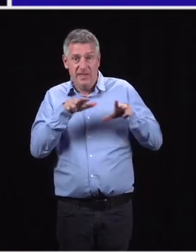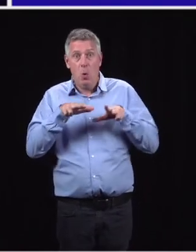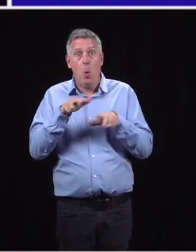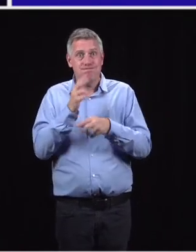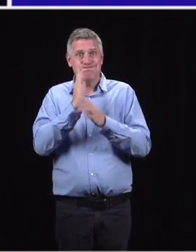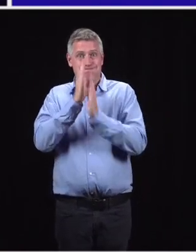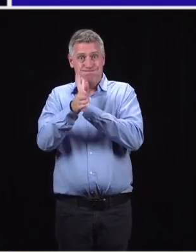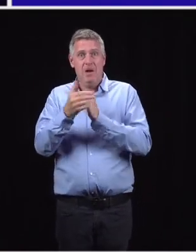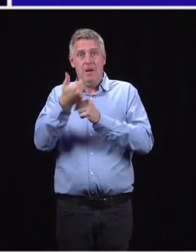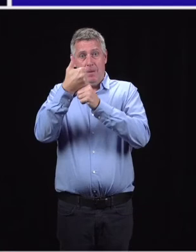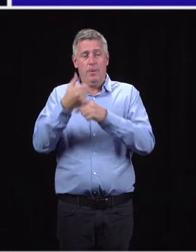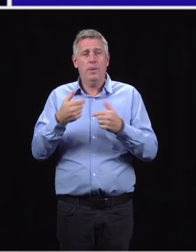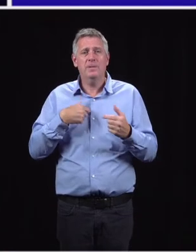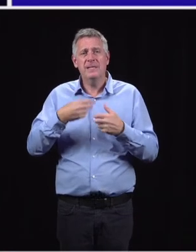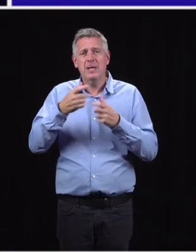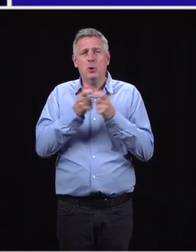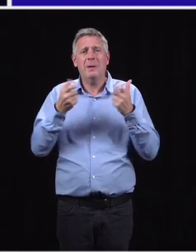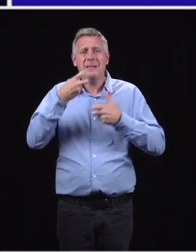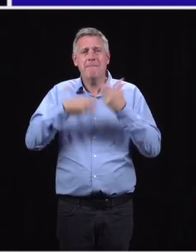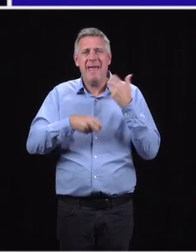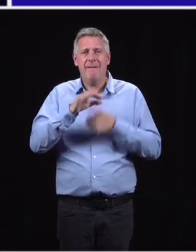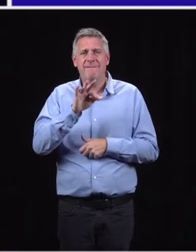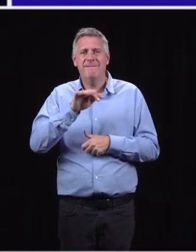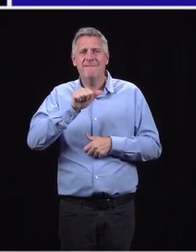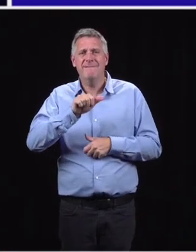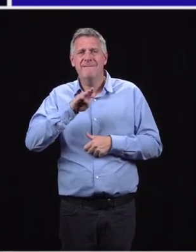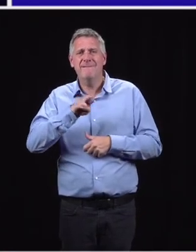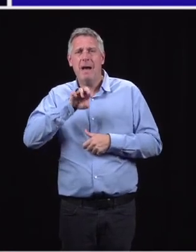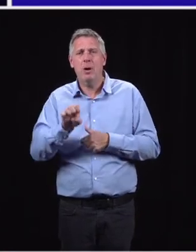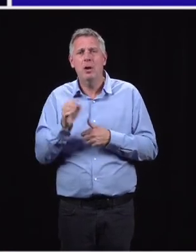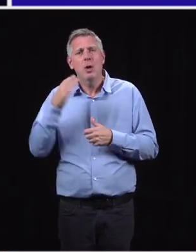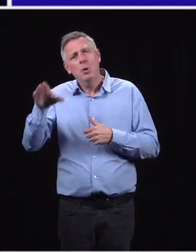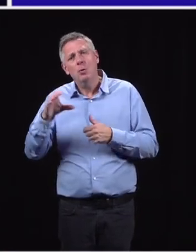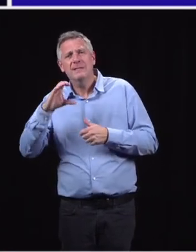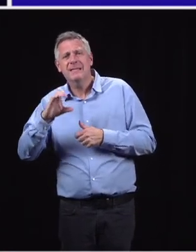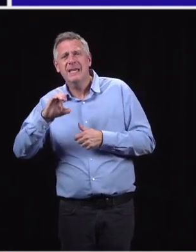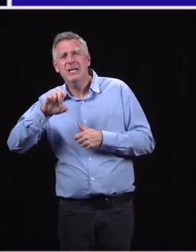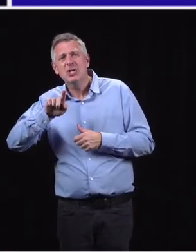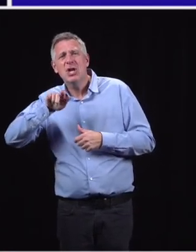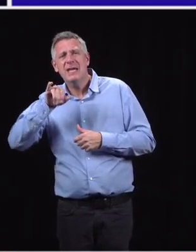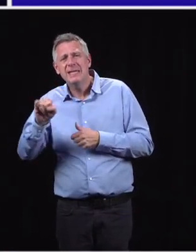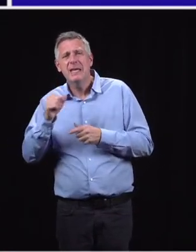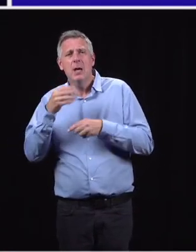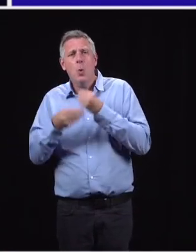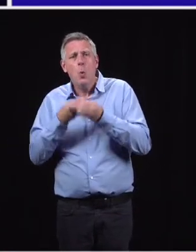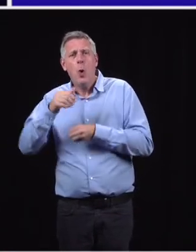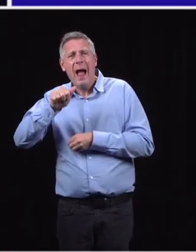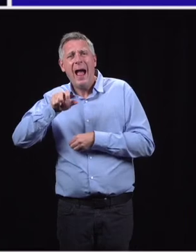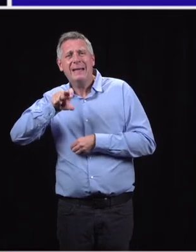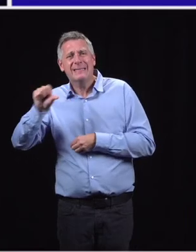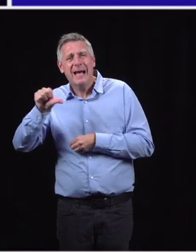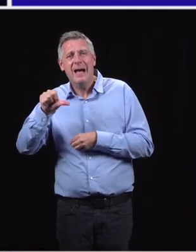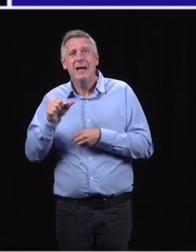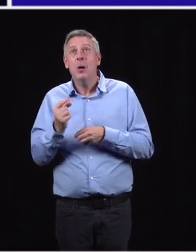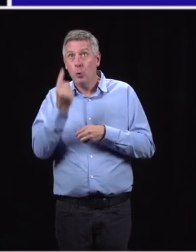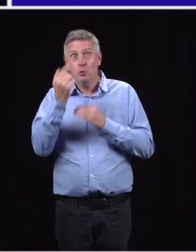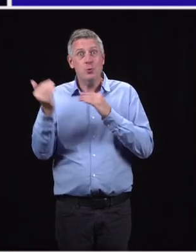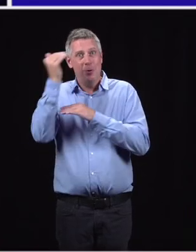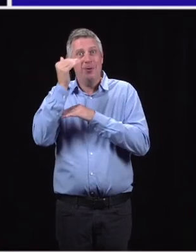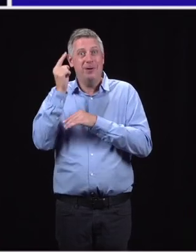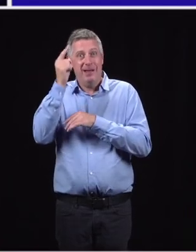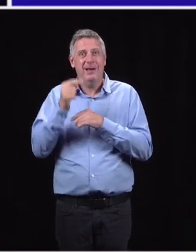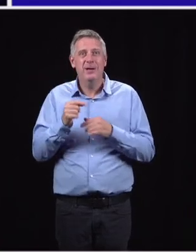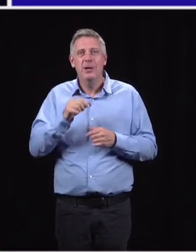vu Pierre Fabre certains que vous n'avez pas vu aussi CGI AXA qui sont avec nous ce soir qui sont juste au dessus